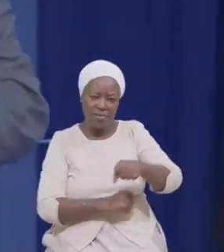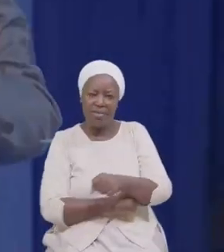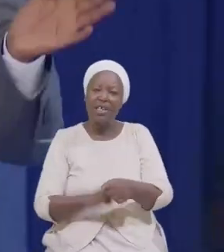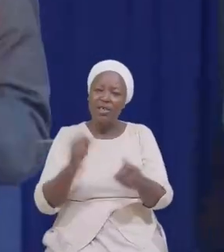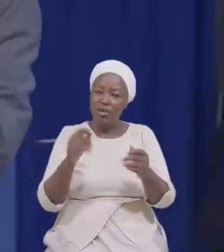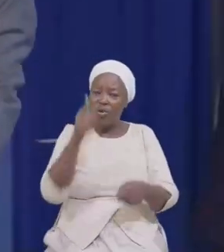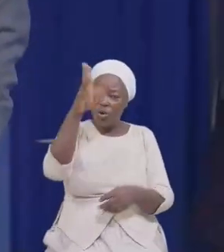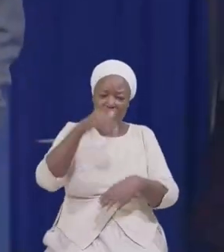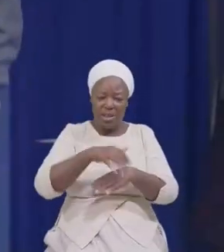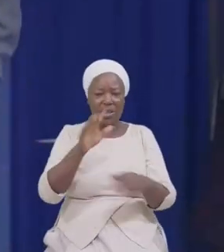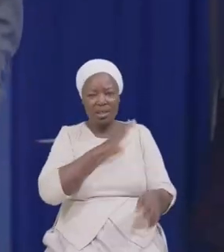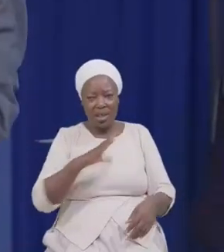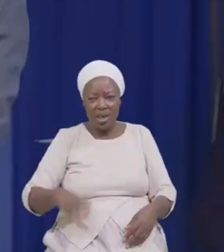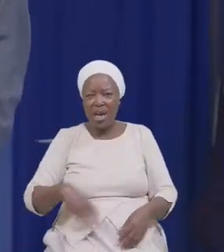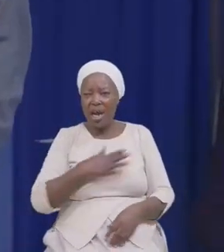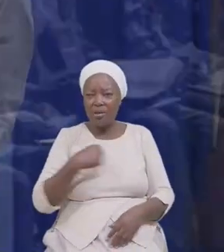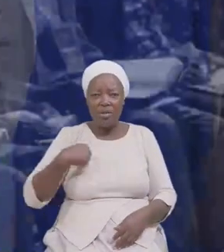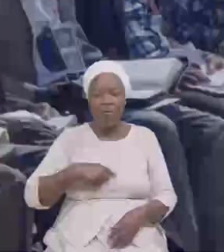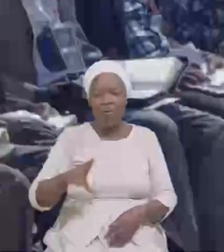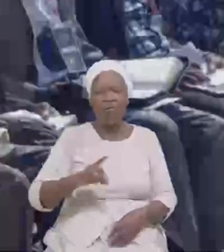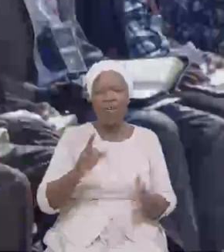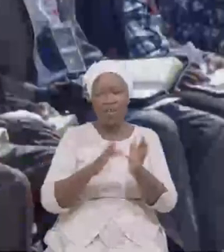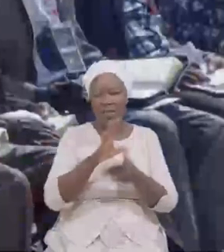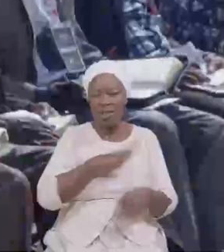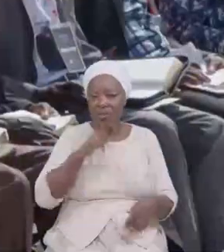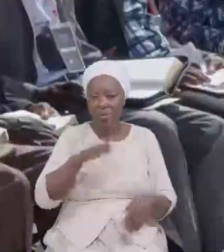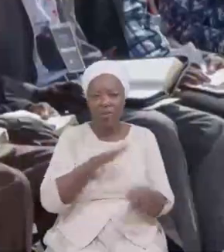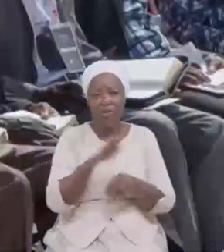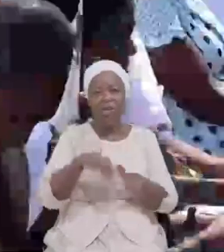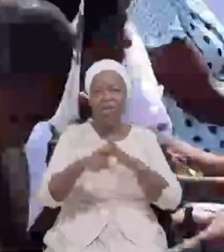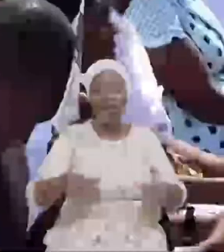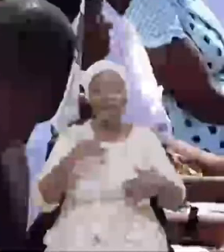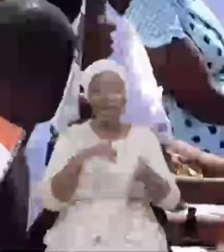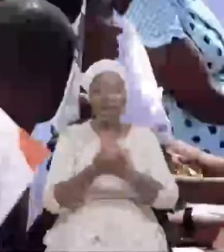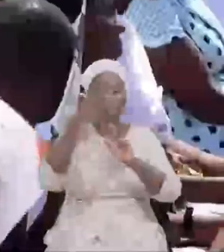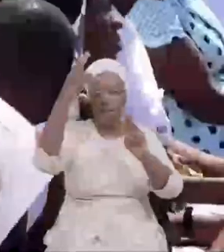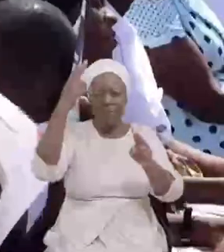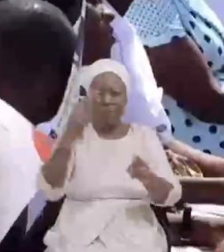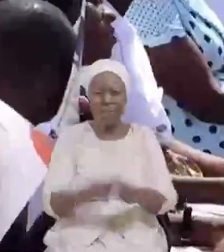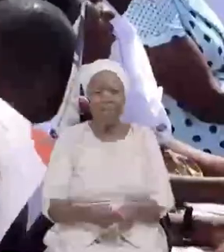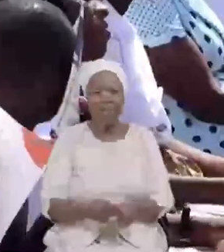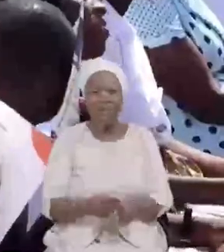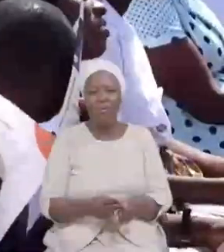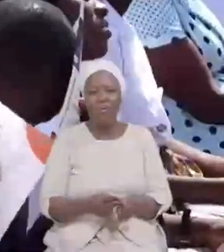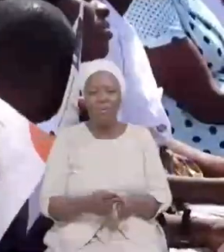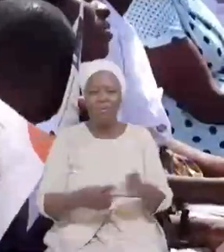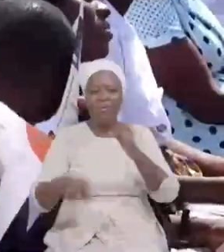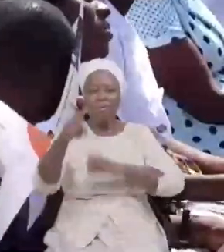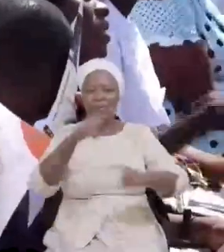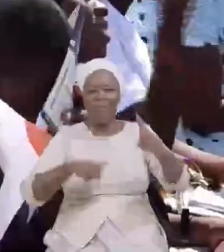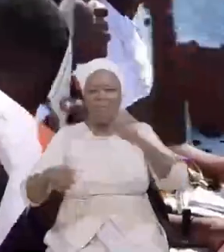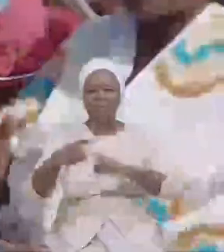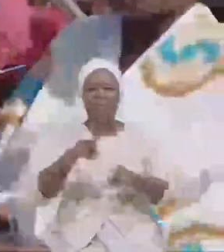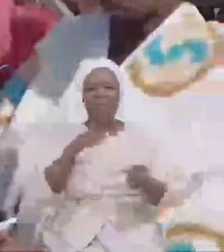Christ. Et nous verrons qu'il y aura la suffisance dans ta vie au nom de Jésus. Quelqu'un crie suffisance.